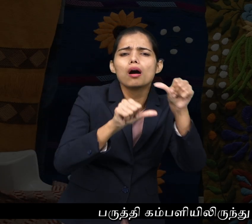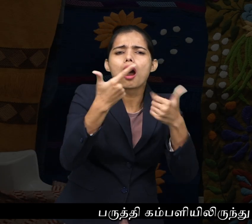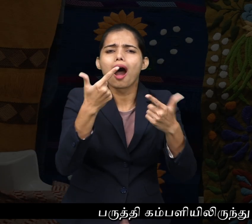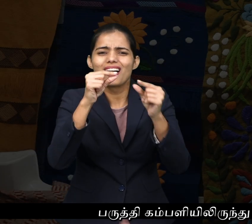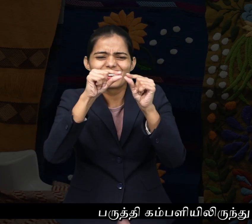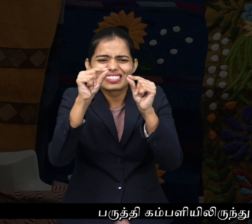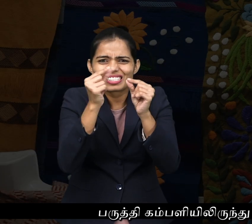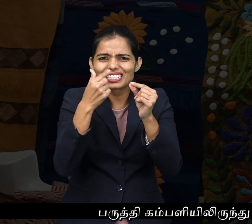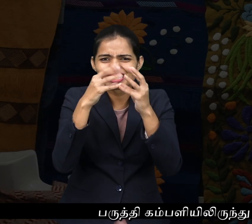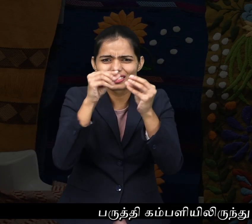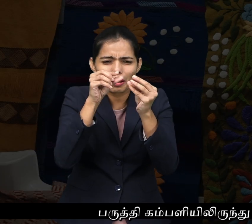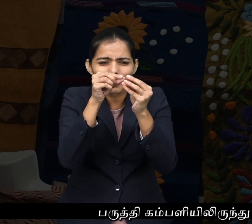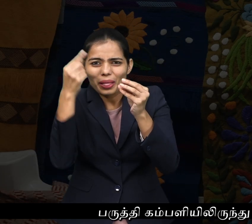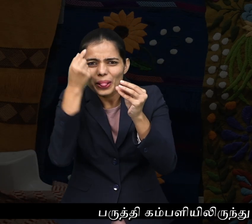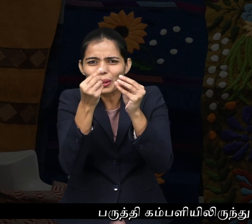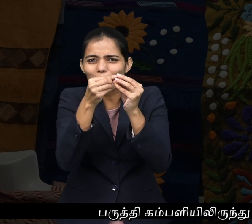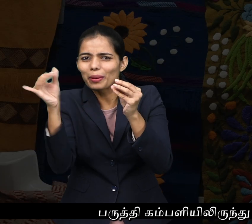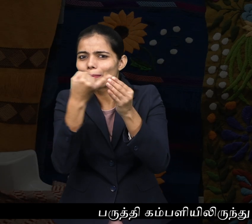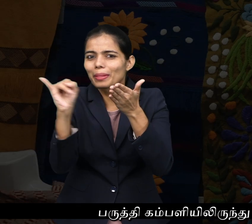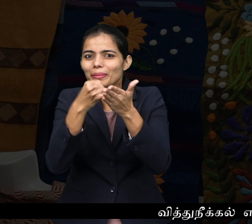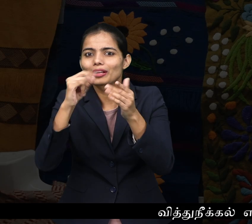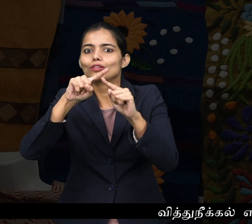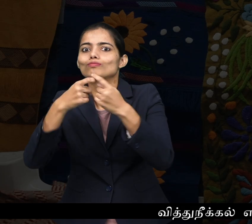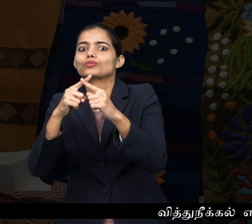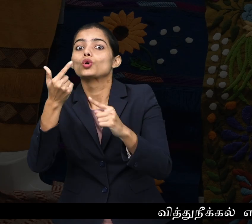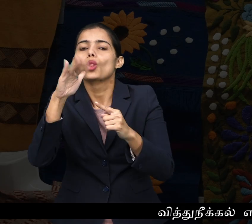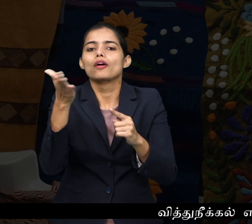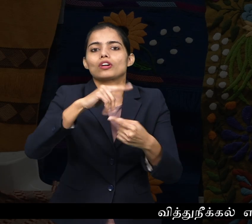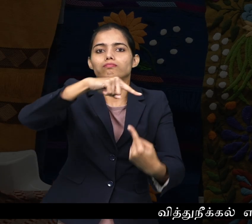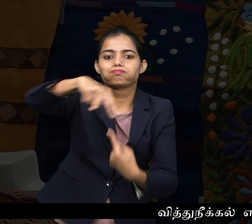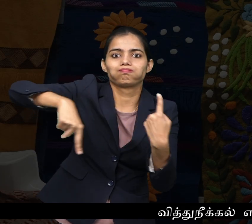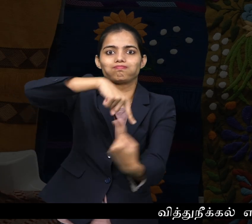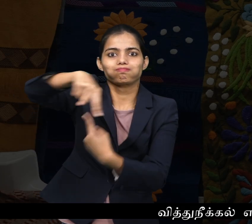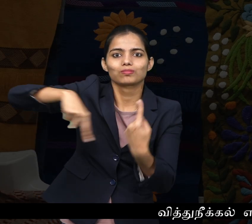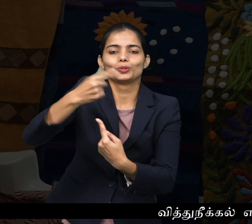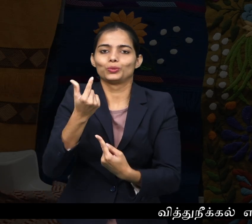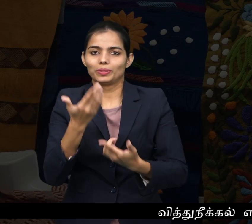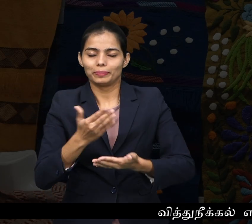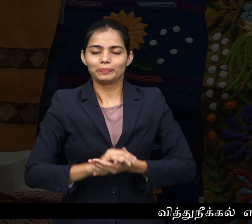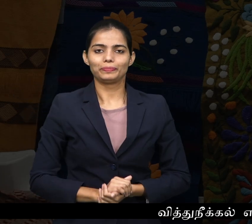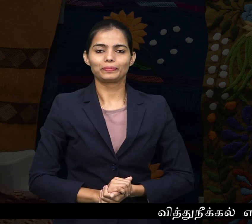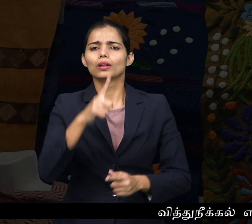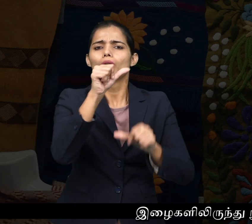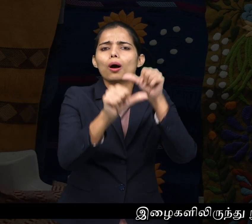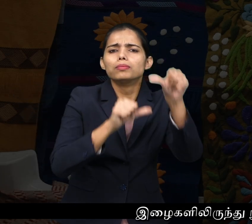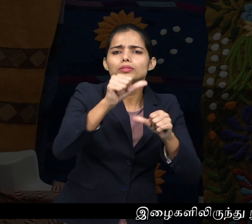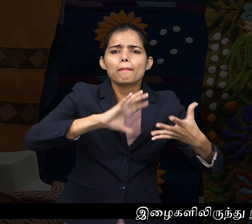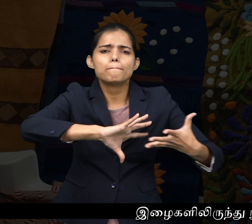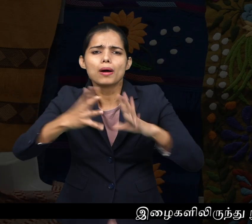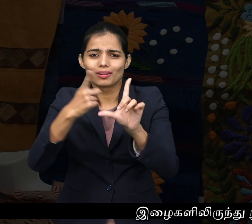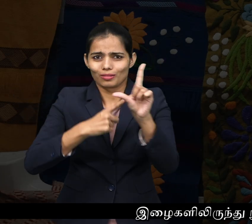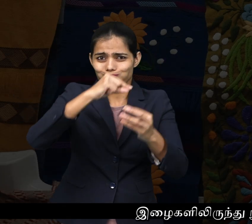பருத்தி கம்பளியிலிருந்து விதைகளை அகற்றும் செயல்முறை வித்து நீக்கல் என்று அழைக்கப்படுகிறது.